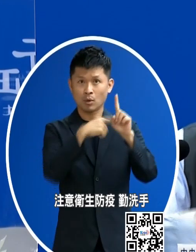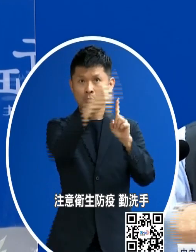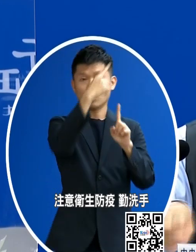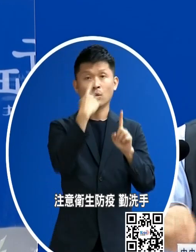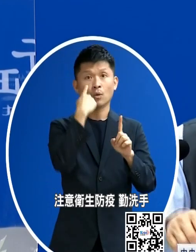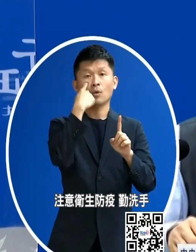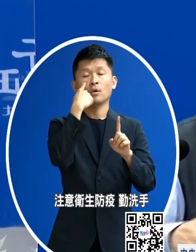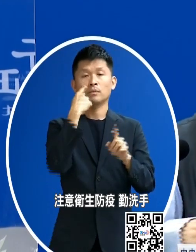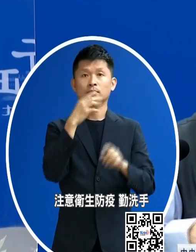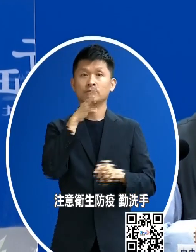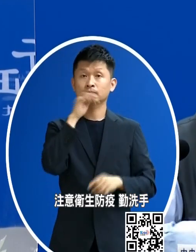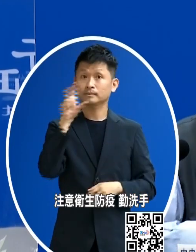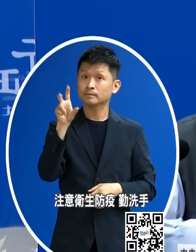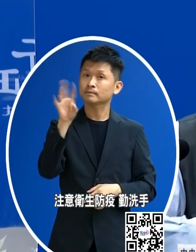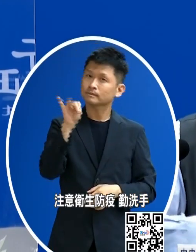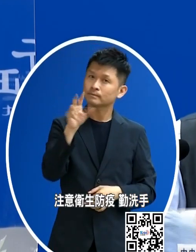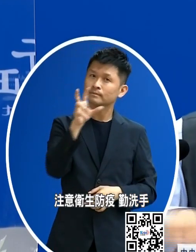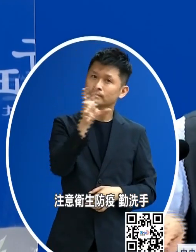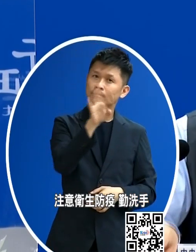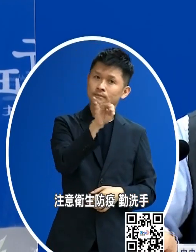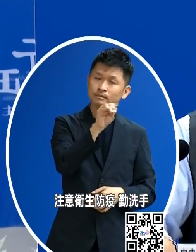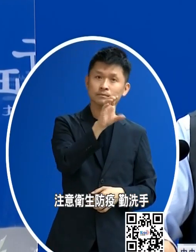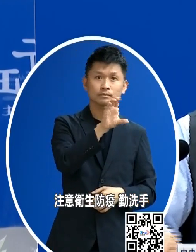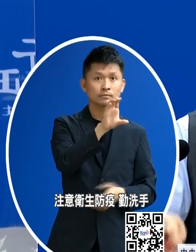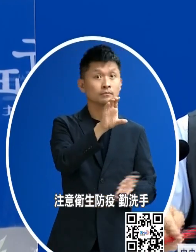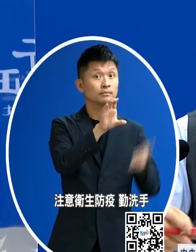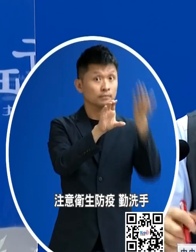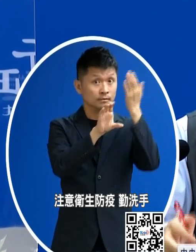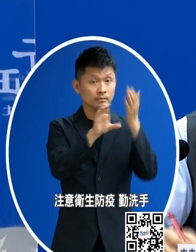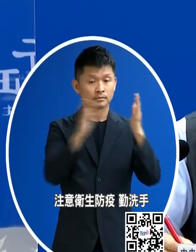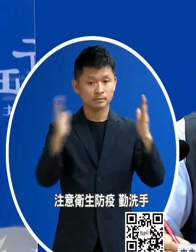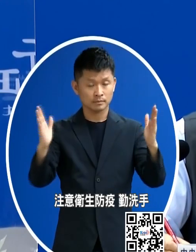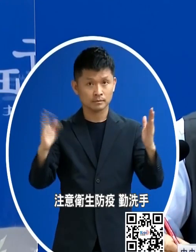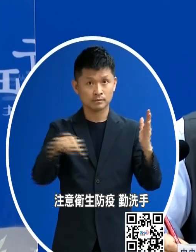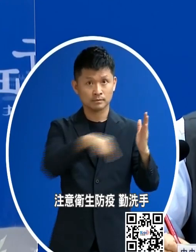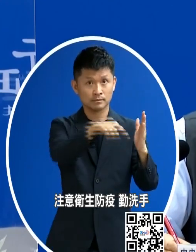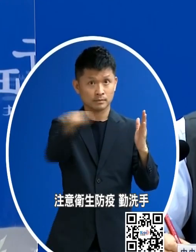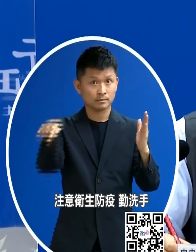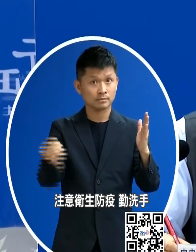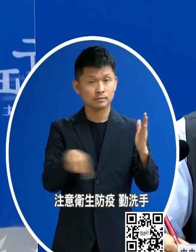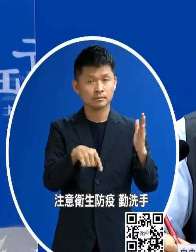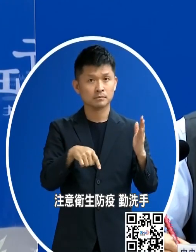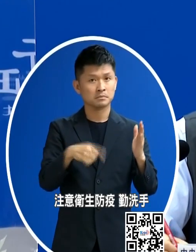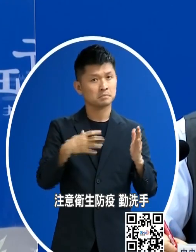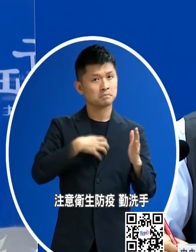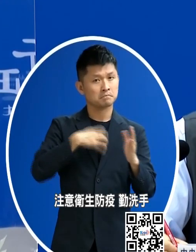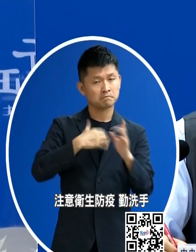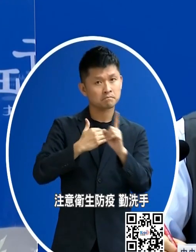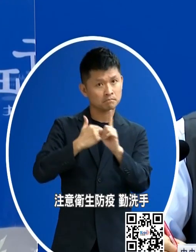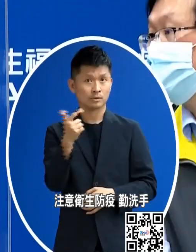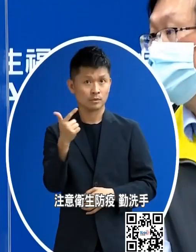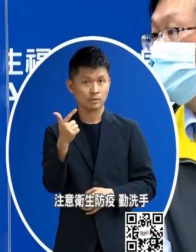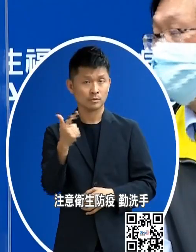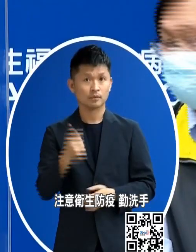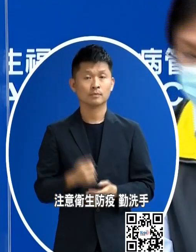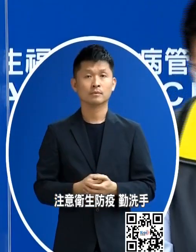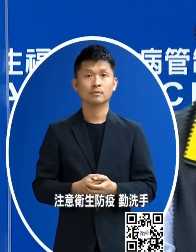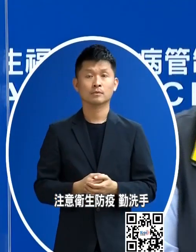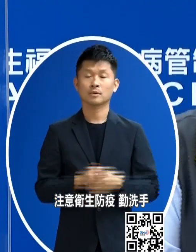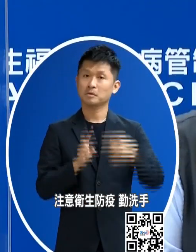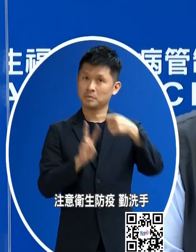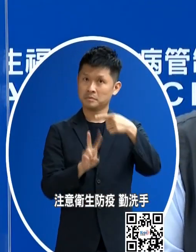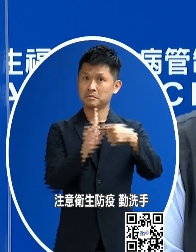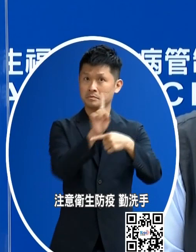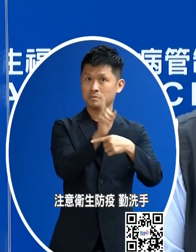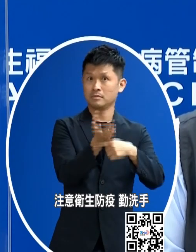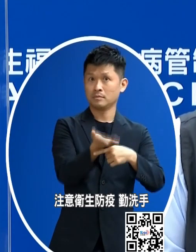高，所以在70多岁、80多岁、90多岁这个年龄层，目前还是被列为我们高风险的这个对象。 有一半